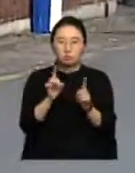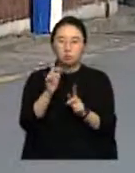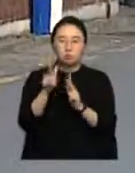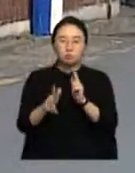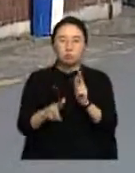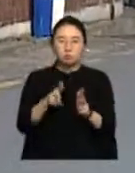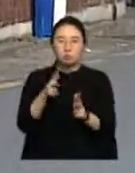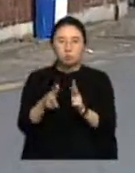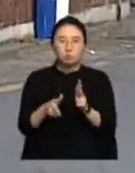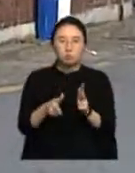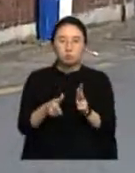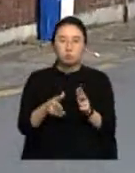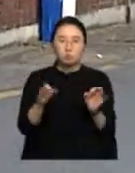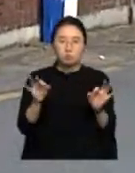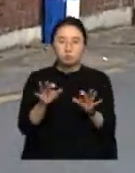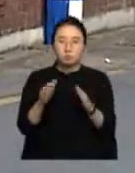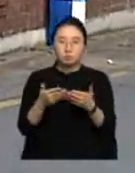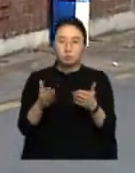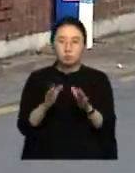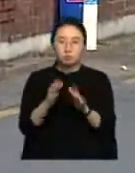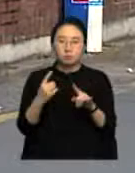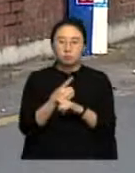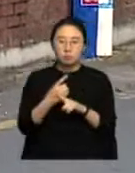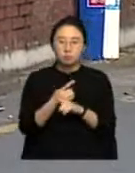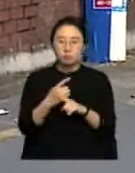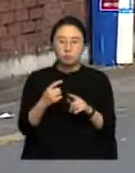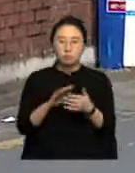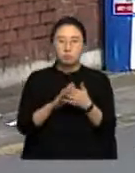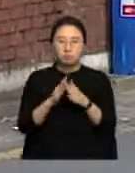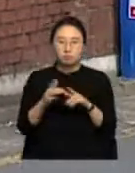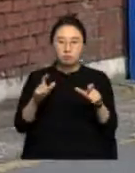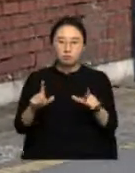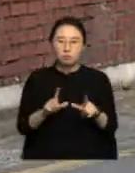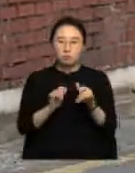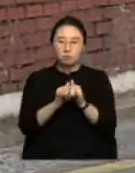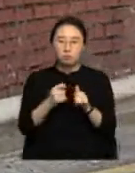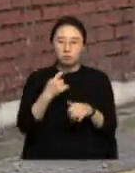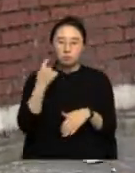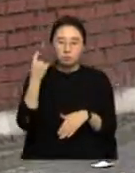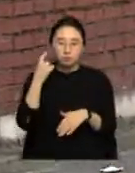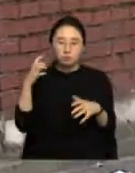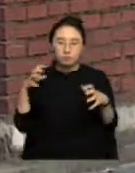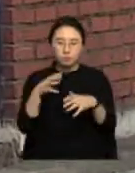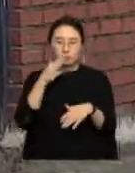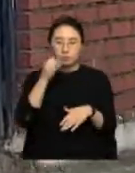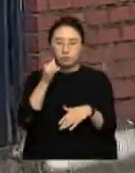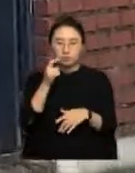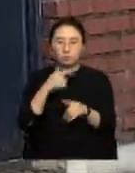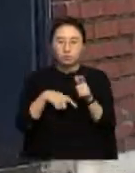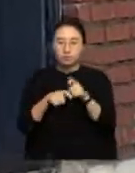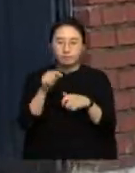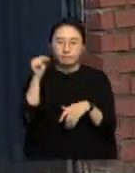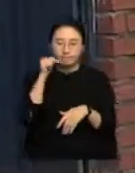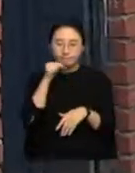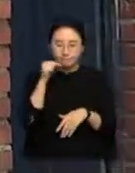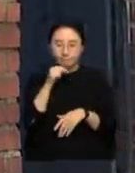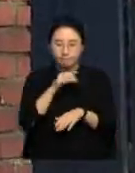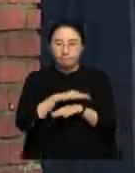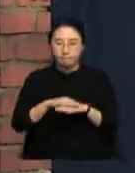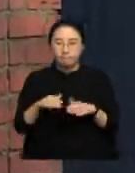사업. 단순히 마을을 가꾸는 수준에서 벗어나 지역 주민들의 목소리를 담아낼 수 있는 보다 세심한